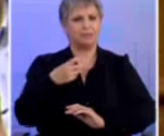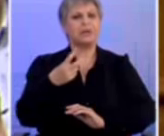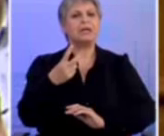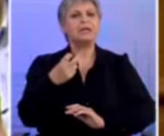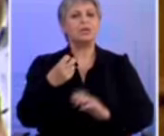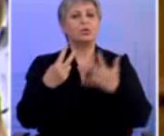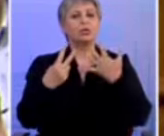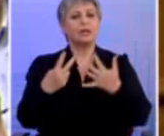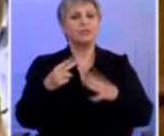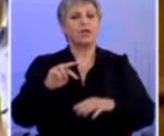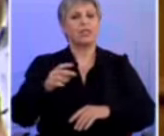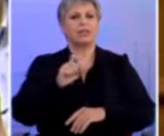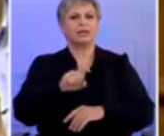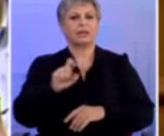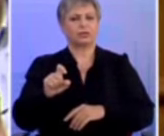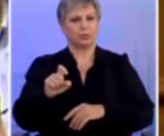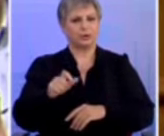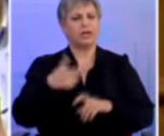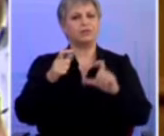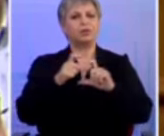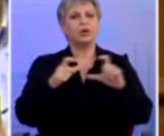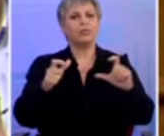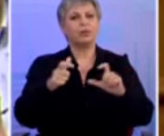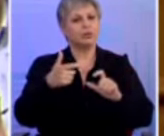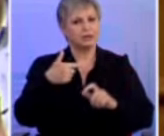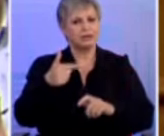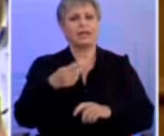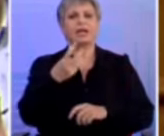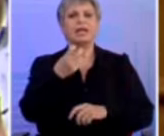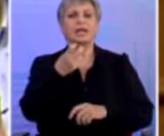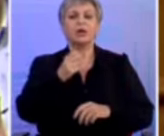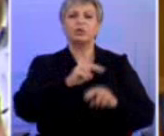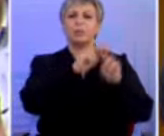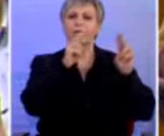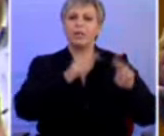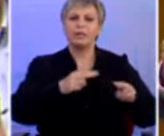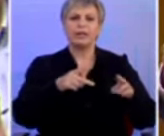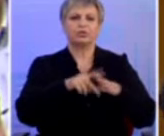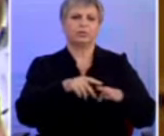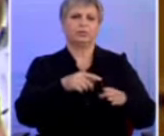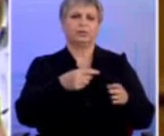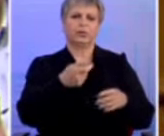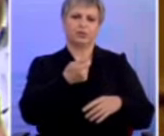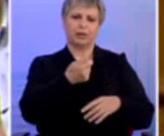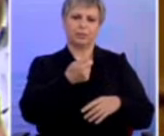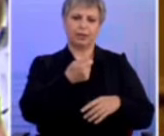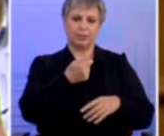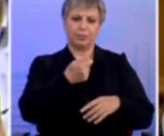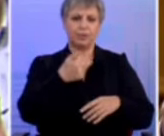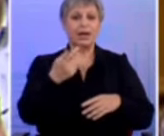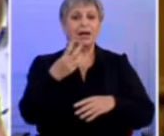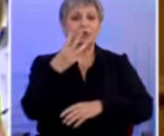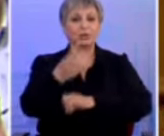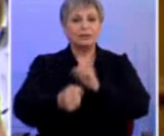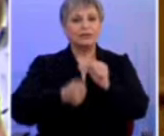δισεκατομμύρια τα ομόλογα της Ευρωπαϊκής Κεντρικής Τράπεζας, τα περίπου 20 του Διεθνούς Νομισματικού Ταμείου και άρα για την επόμενη